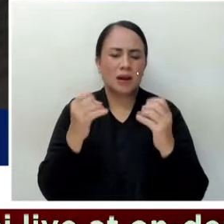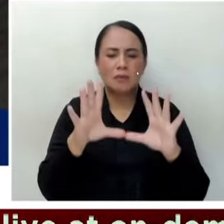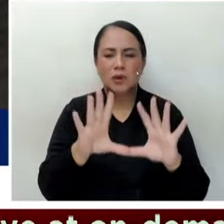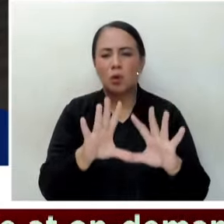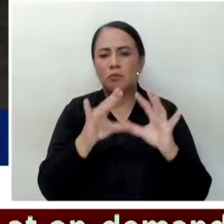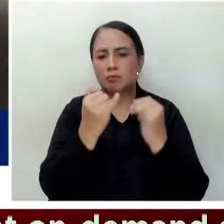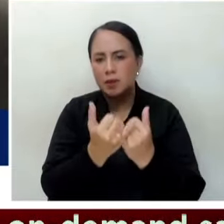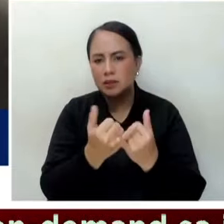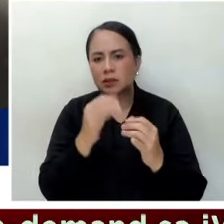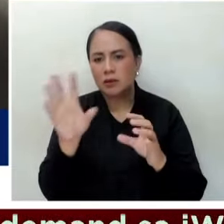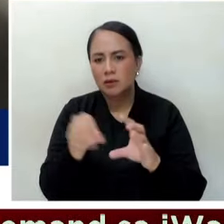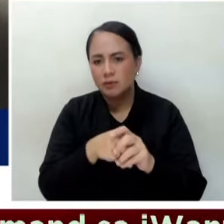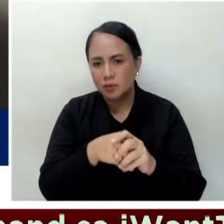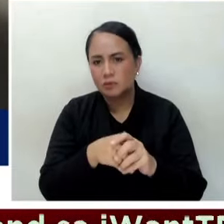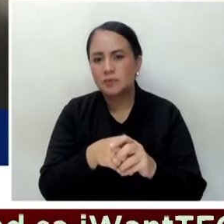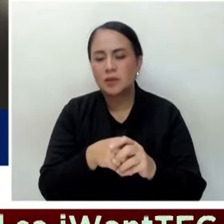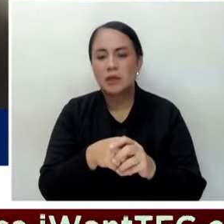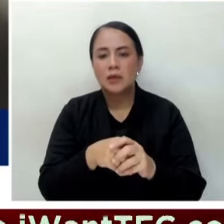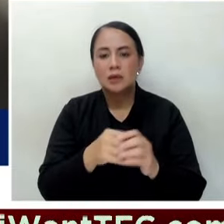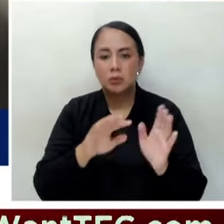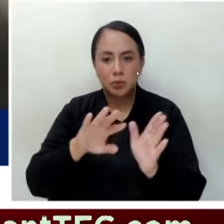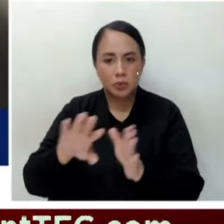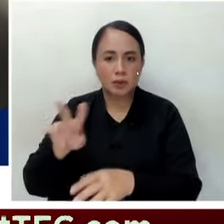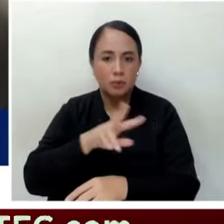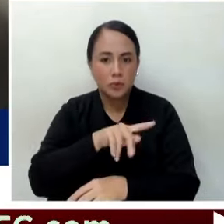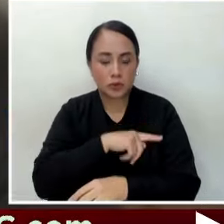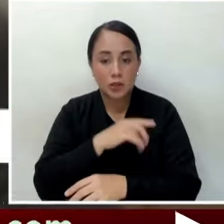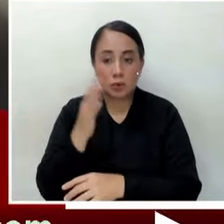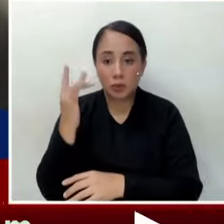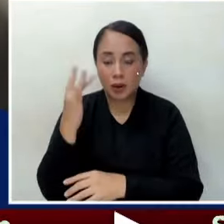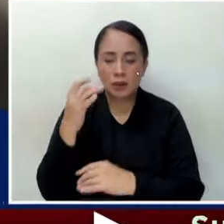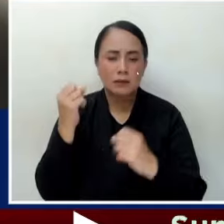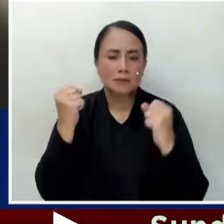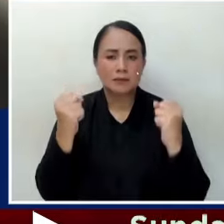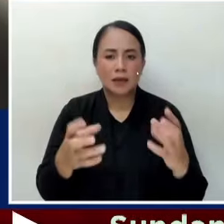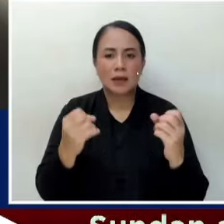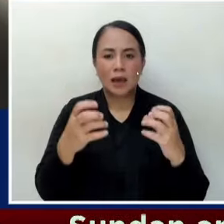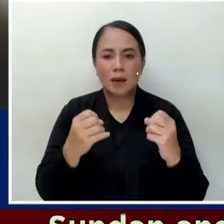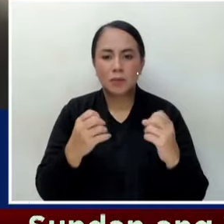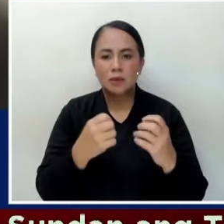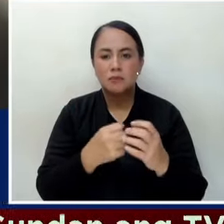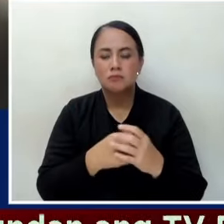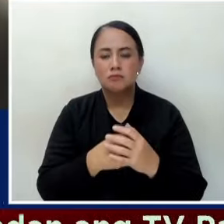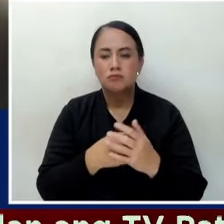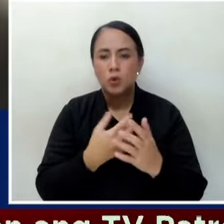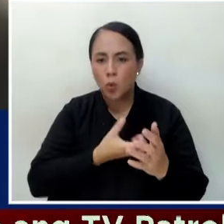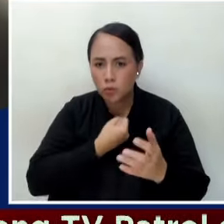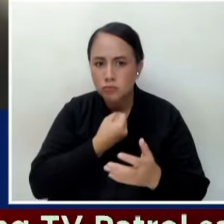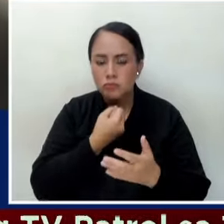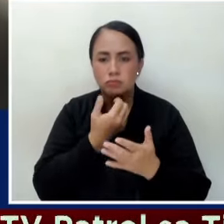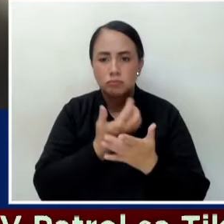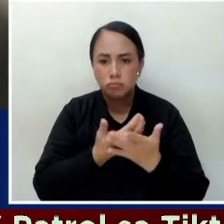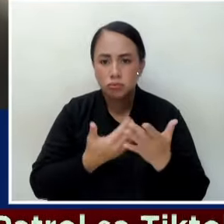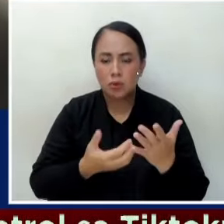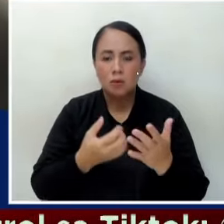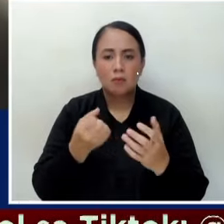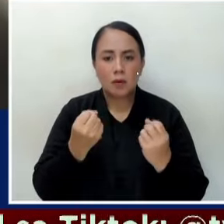na involved dito bukod pa doon sa personal niya kasi ang daming assets at ang dami nating nakitang